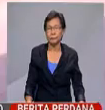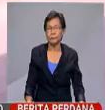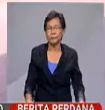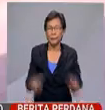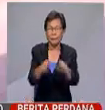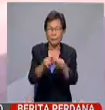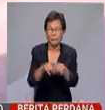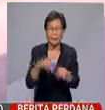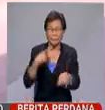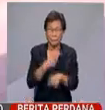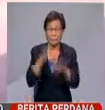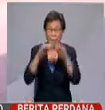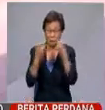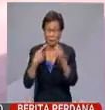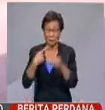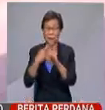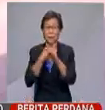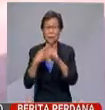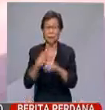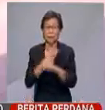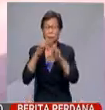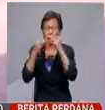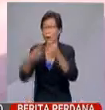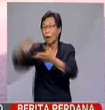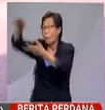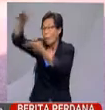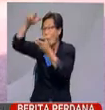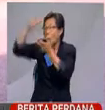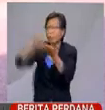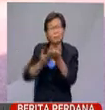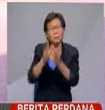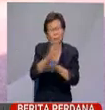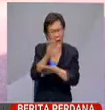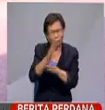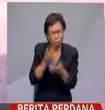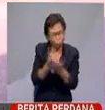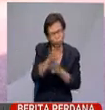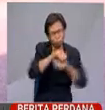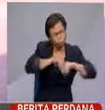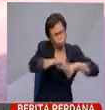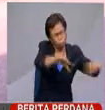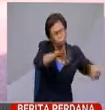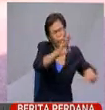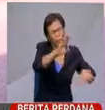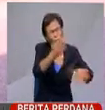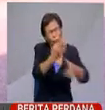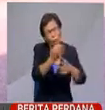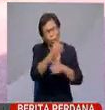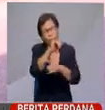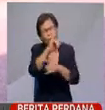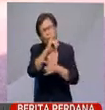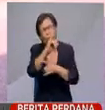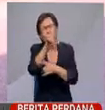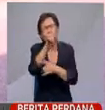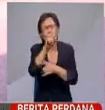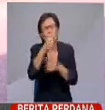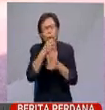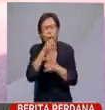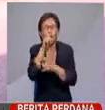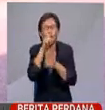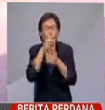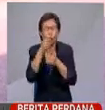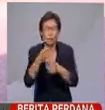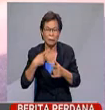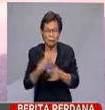Macam kita sebagai masyarakat, kalau kita dapat info tu jangan terus kita sebarkan melalui Facebook ataupun Twitter ke apa-apa pelbagai.